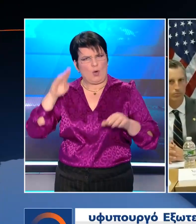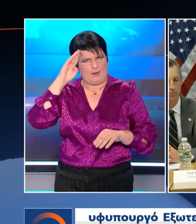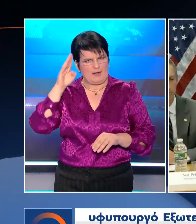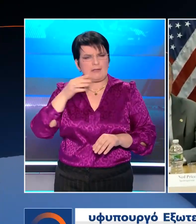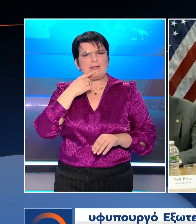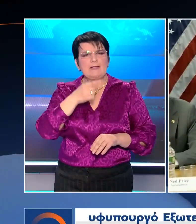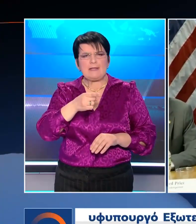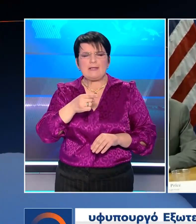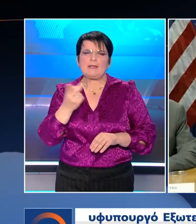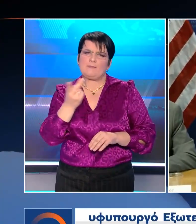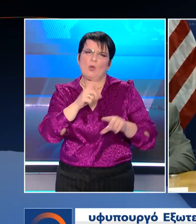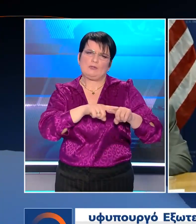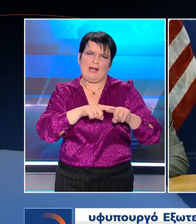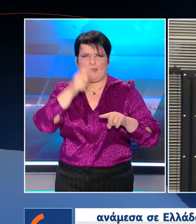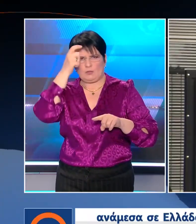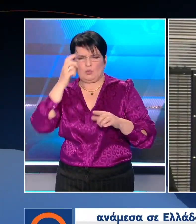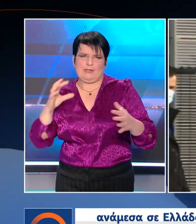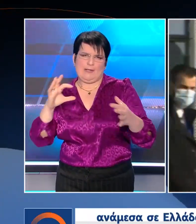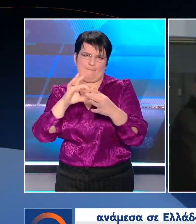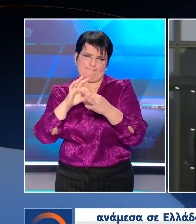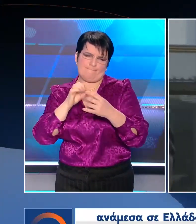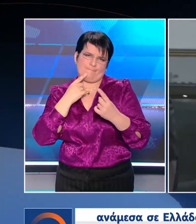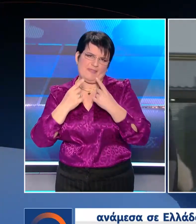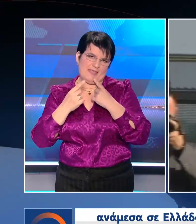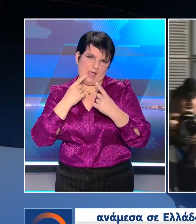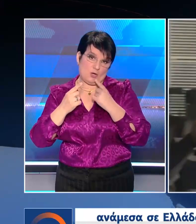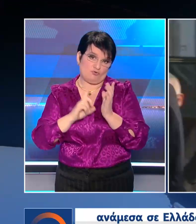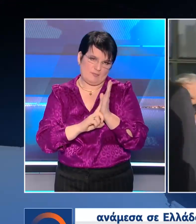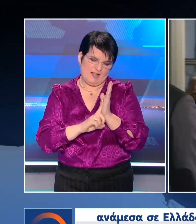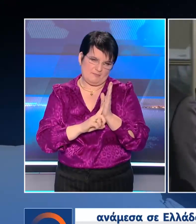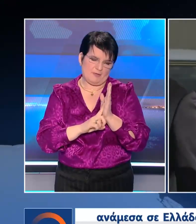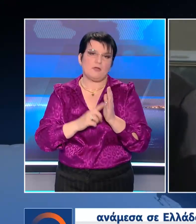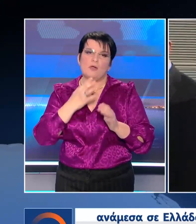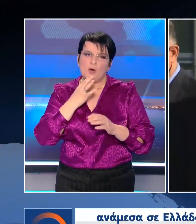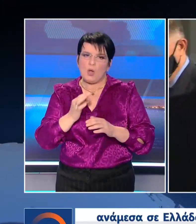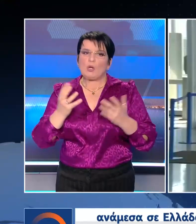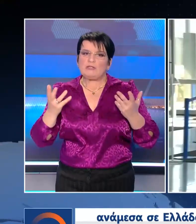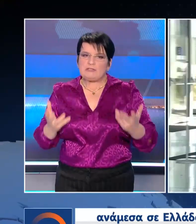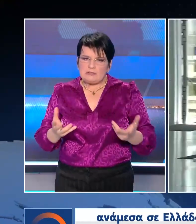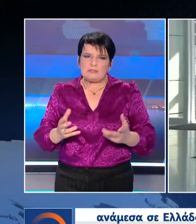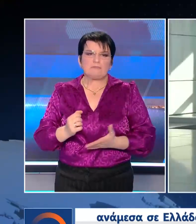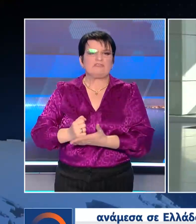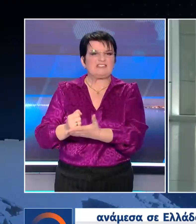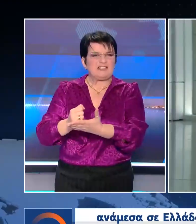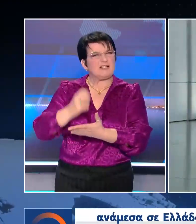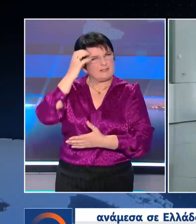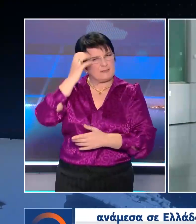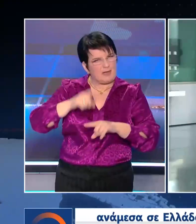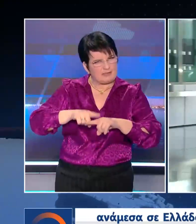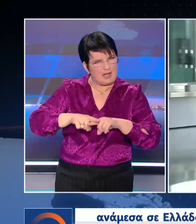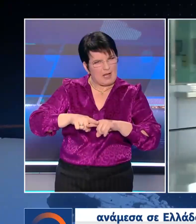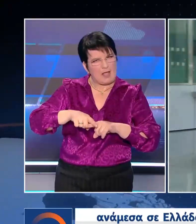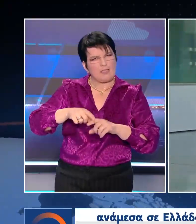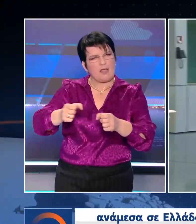την προσπάθεια δημιουργίας γέφυρας διαλόγου ανάμεσα σε Ελλάδα και Τουρκία, έπειτα και από την έμπρακτη αλληλεγγύη που επέδειξε η χώρα